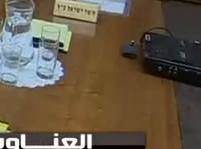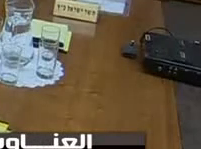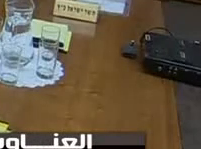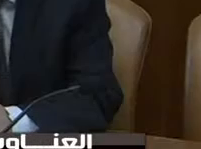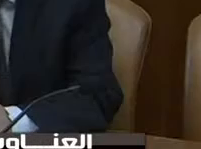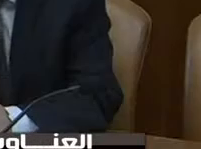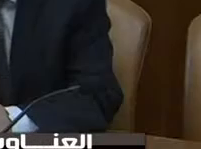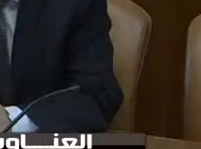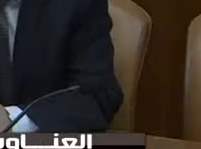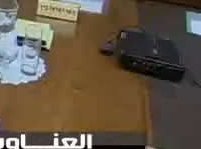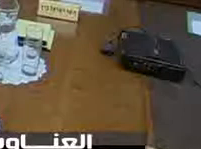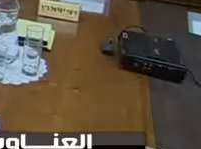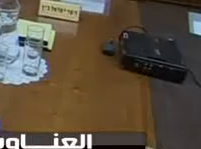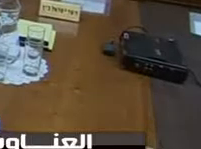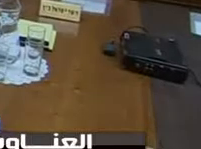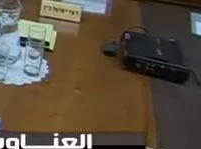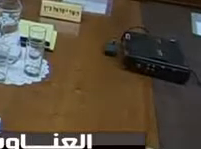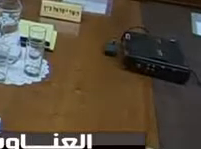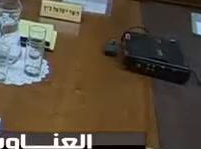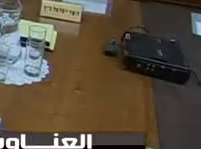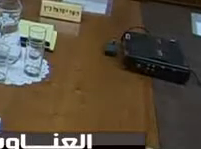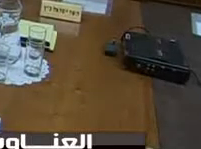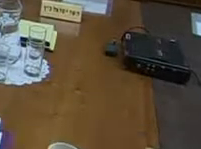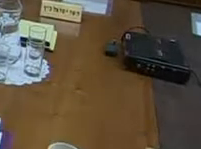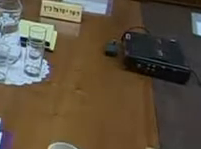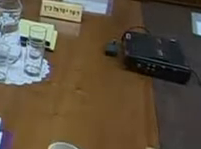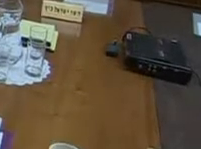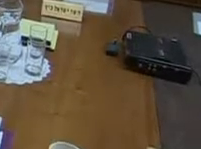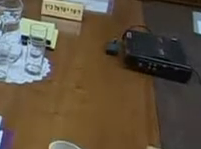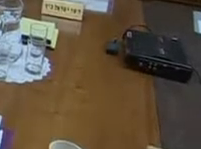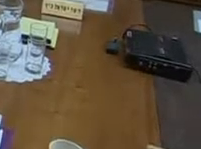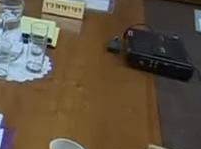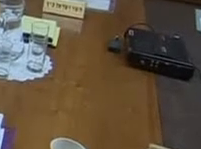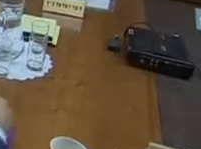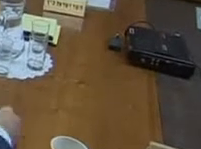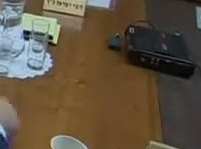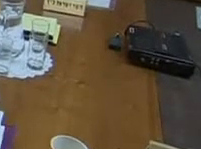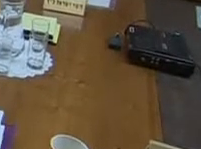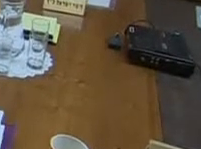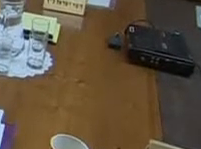الأمم المتحدة ويدعو إلى إبرام اتفاق سلام مع إسرائيل خلال عام.